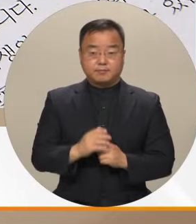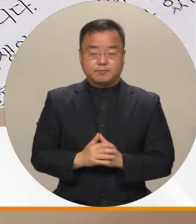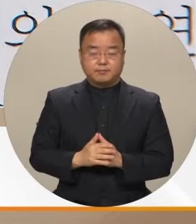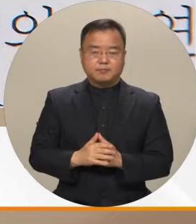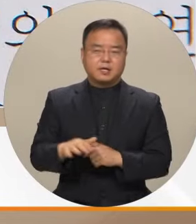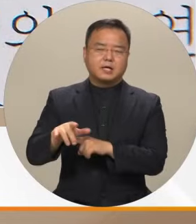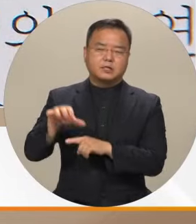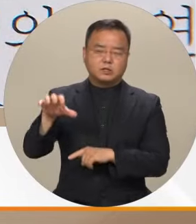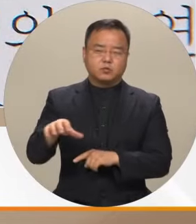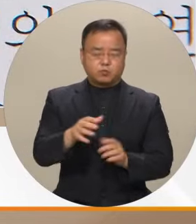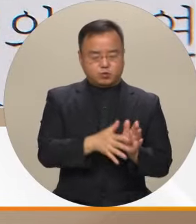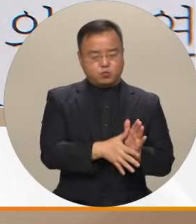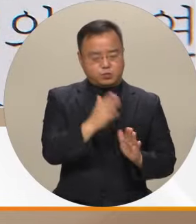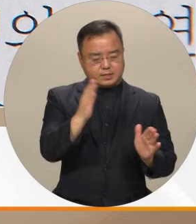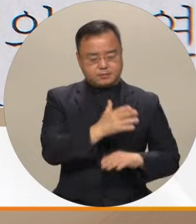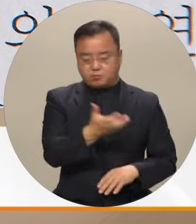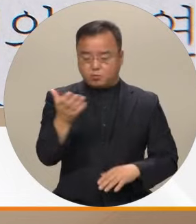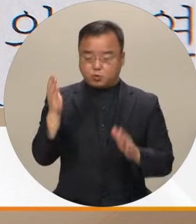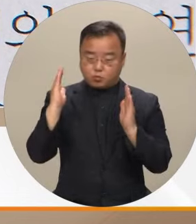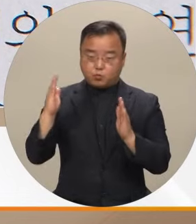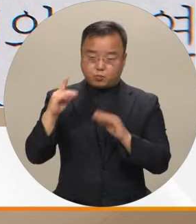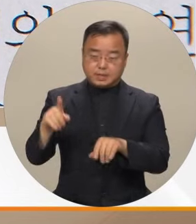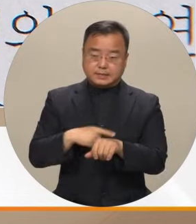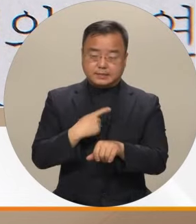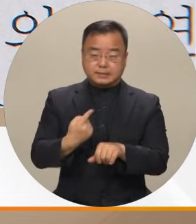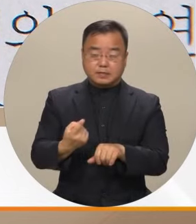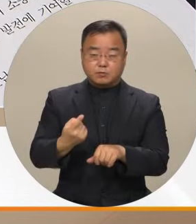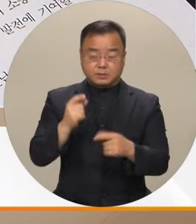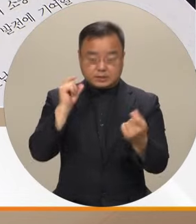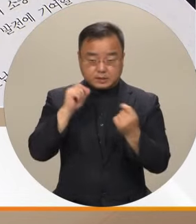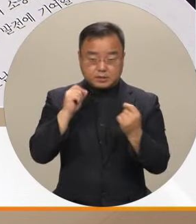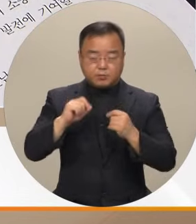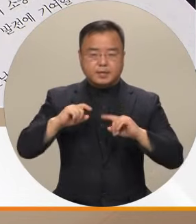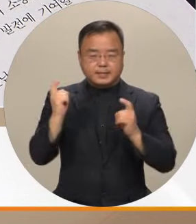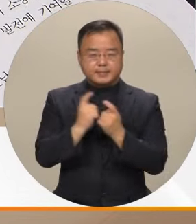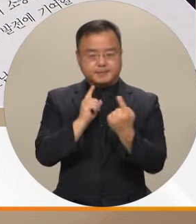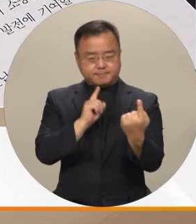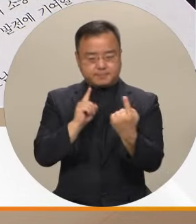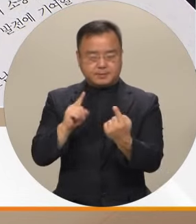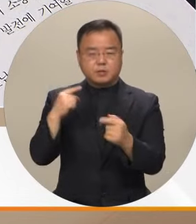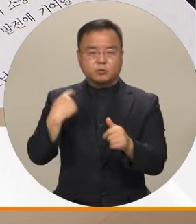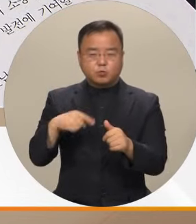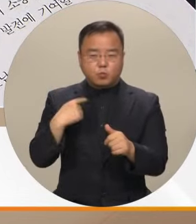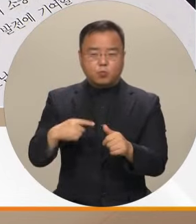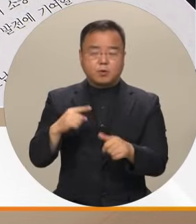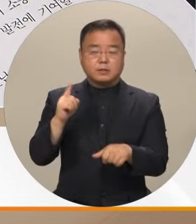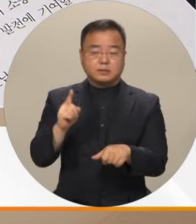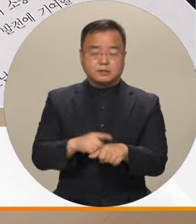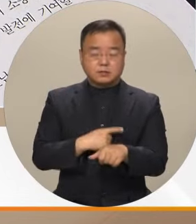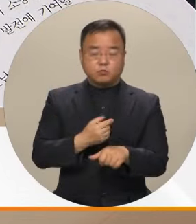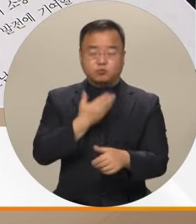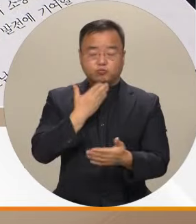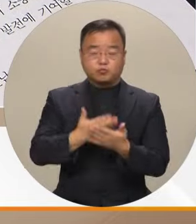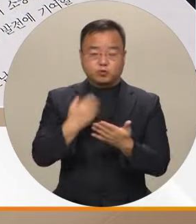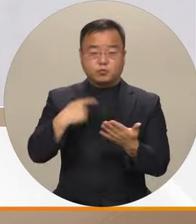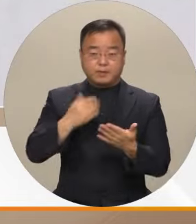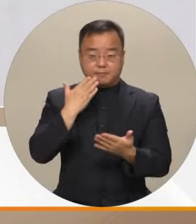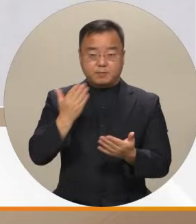유학은 자연 친화적 교육 환경과 개별 맞춤형 교육을 통해 생태 시민을 육성할 수 있다면서 작은 학교